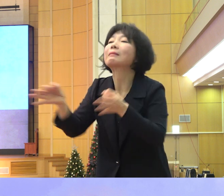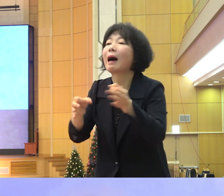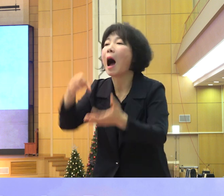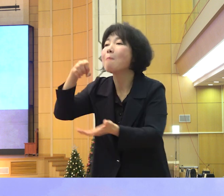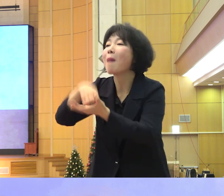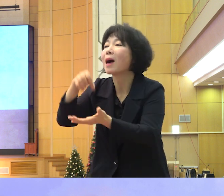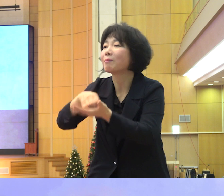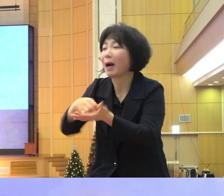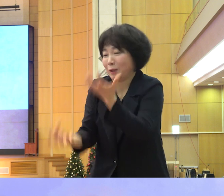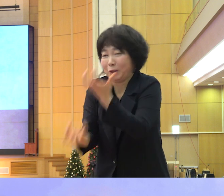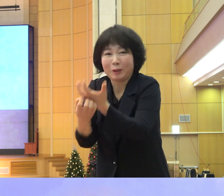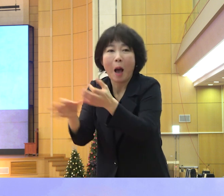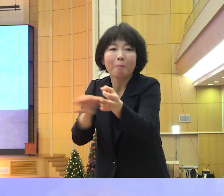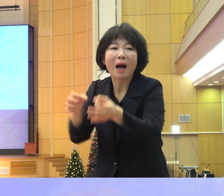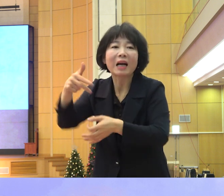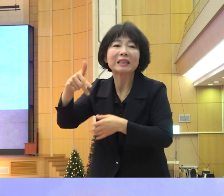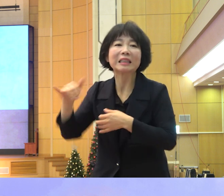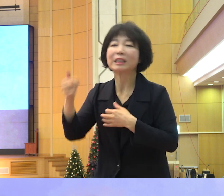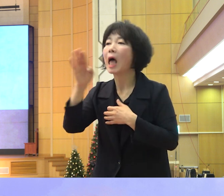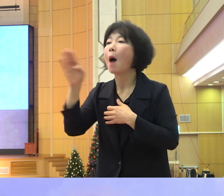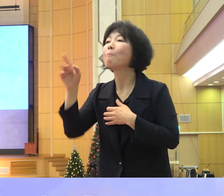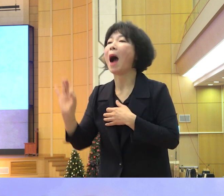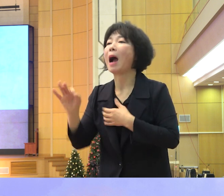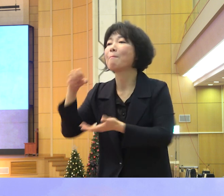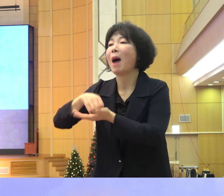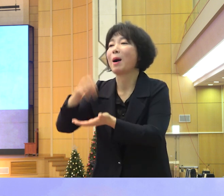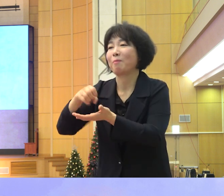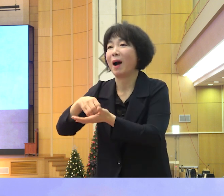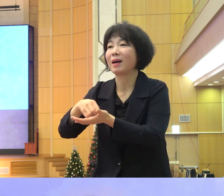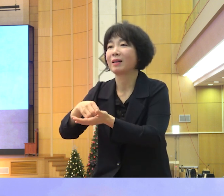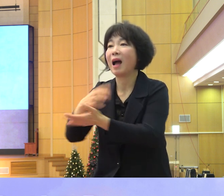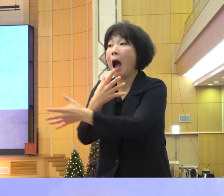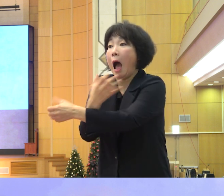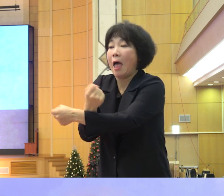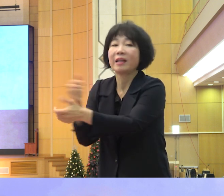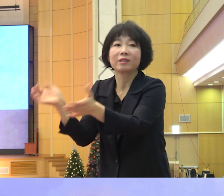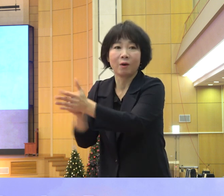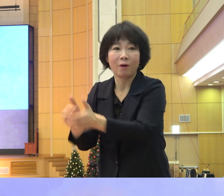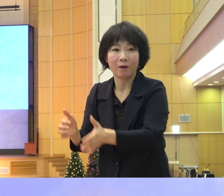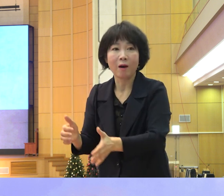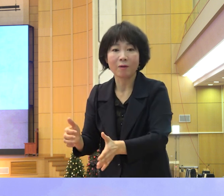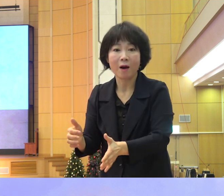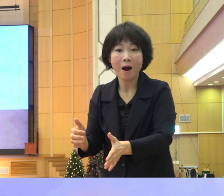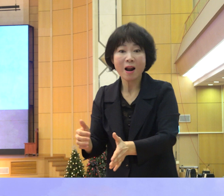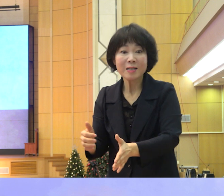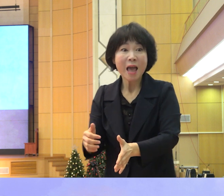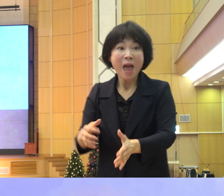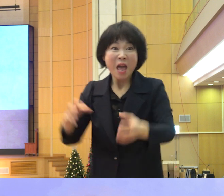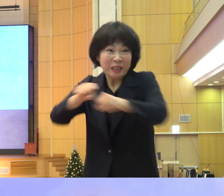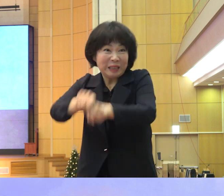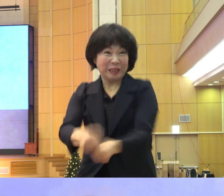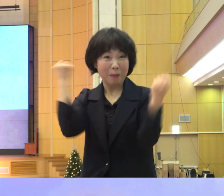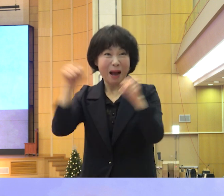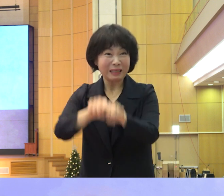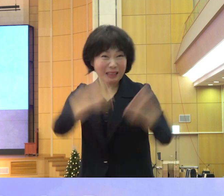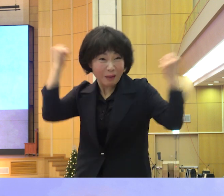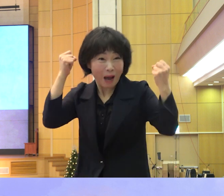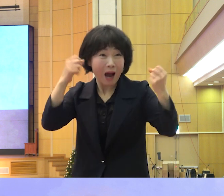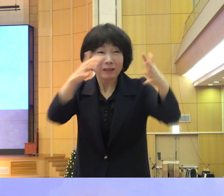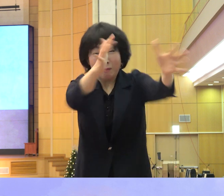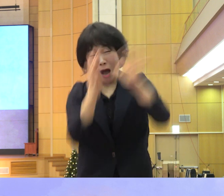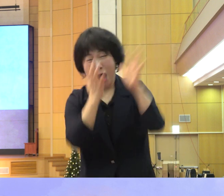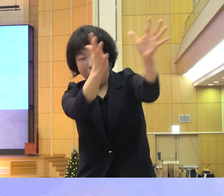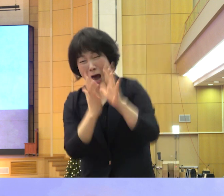그냥 조그마한 온돌방을 만들어가지고 부부가 거기서 살았어요. 그런데 세상에 찐빵! 빵 난